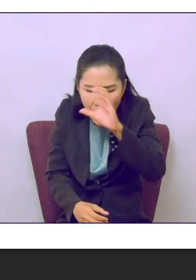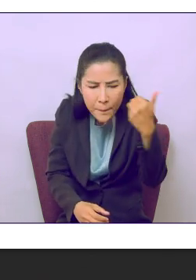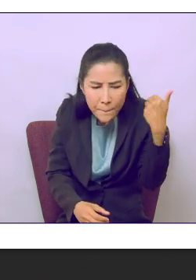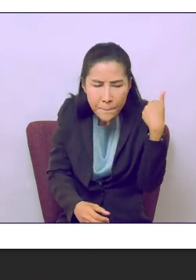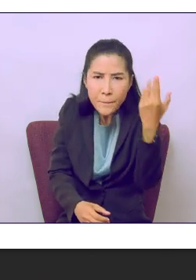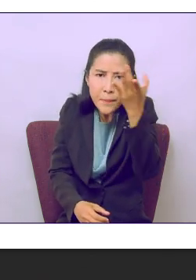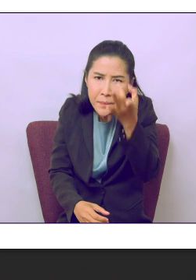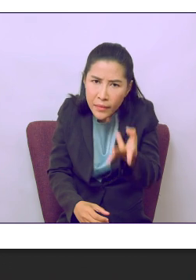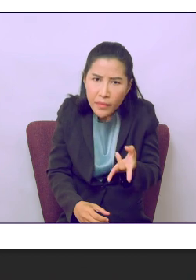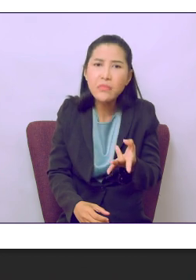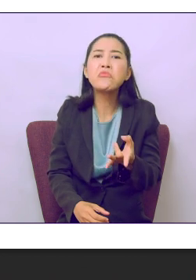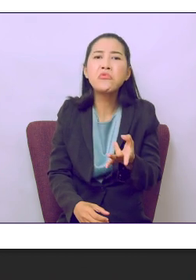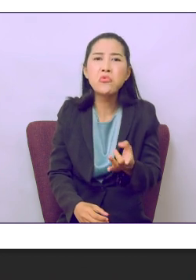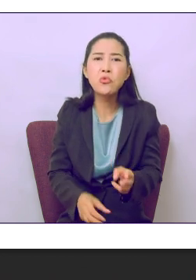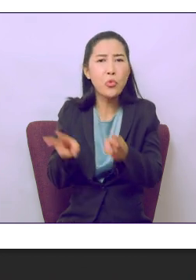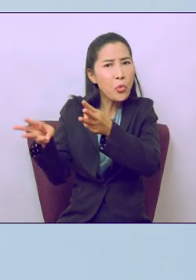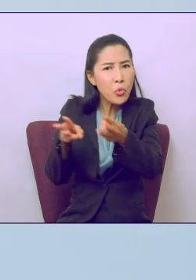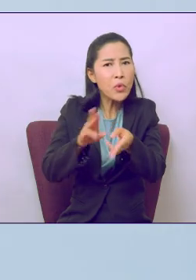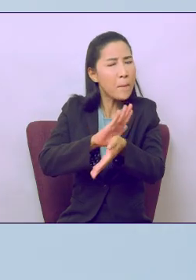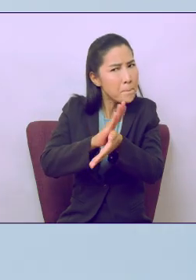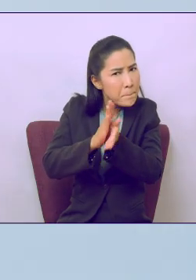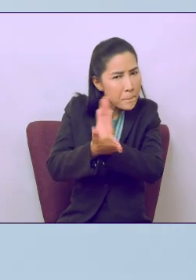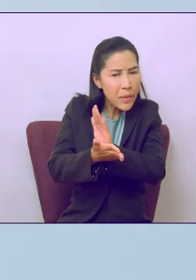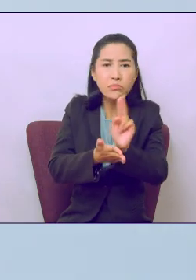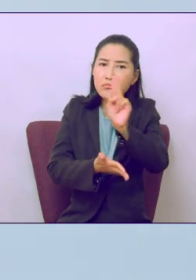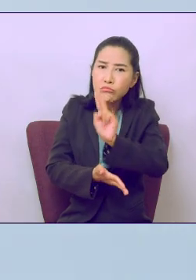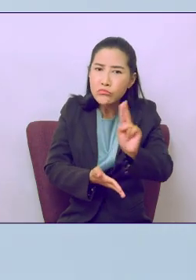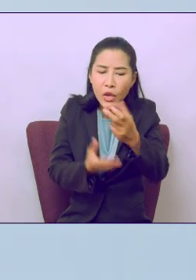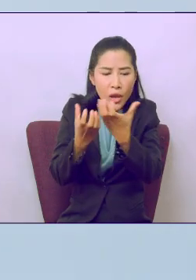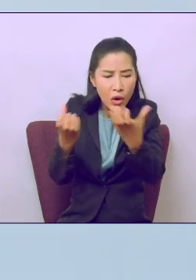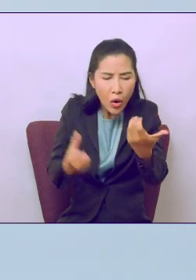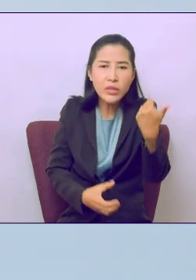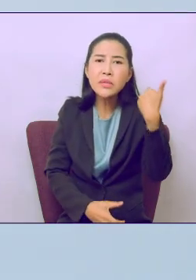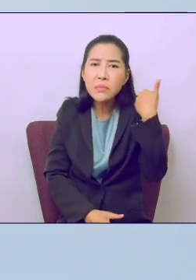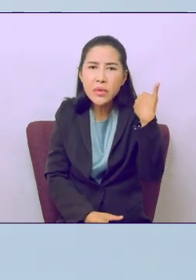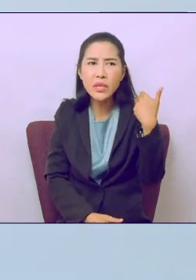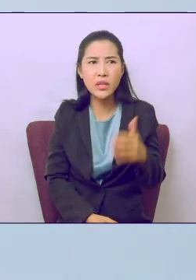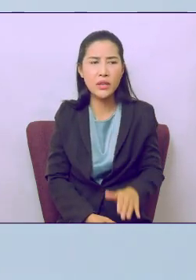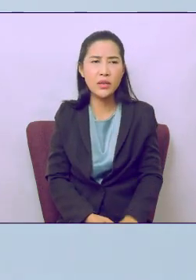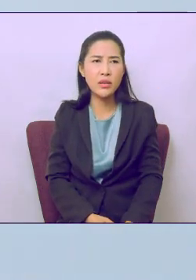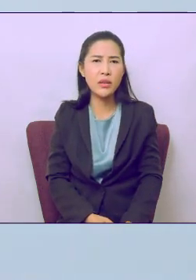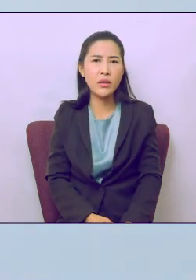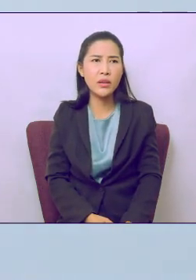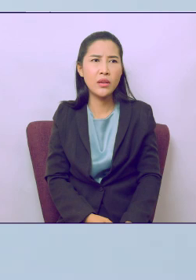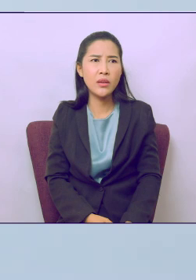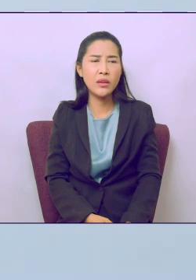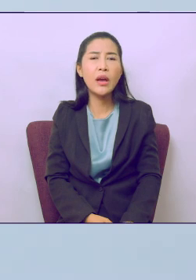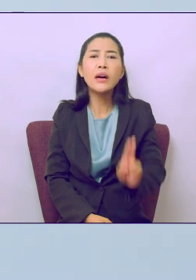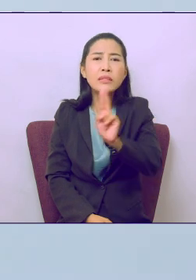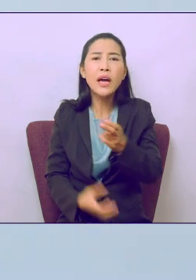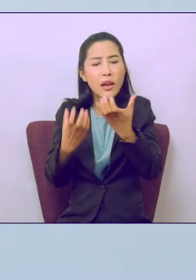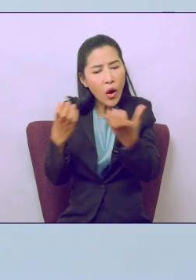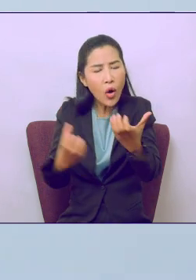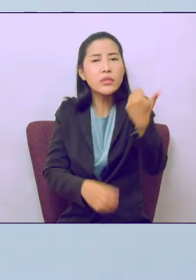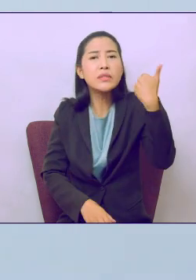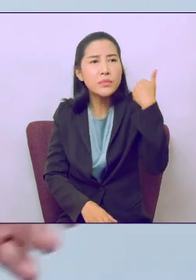นี้เป็นังไงครับแนวคิดของเราประยุกต์เพราะฉะนั้นผมมาแบบนึงนะครับผมมาแบบนึงเราไม่มีอ่ะนะครับเราก็ต้องต้องใช้ใน